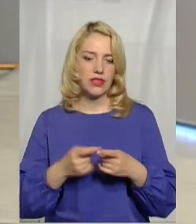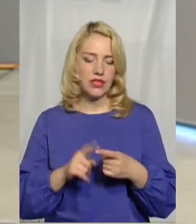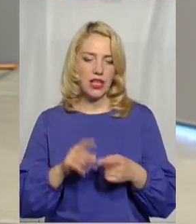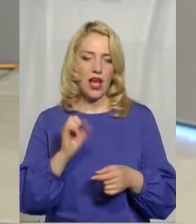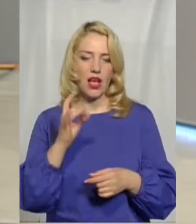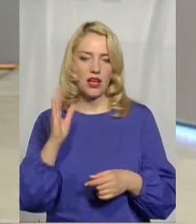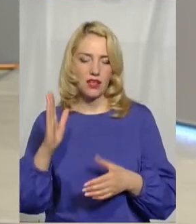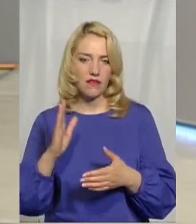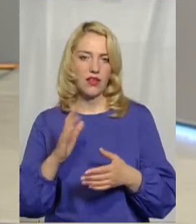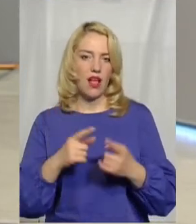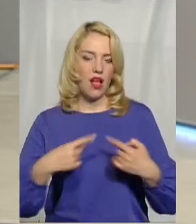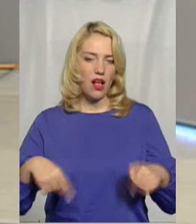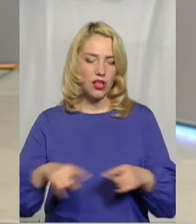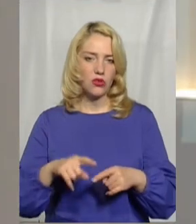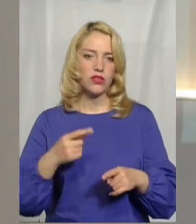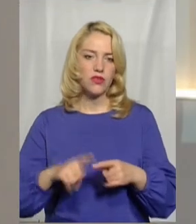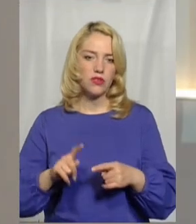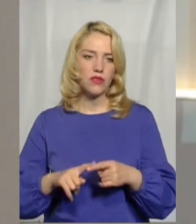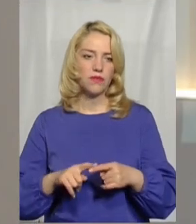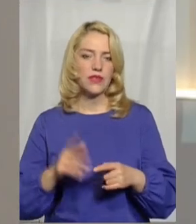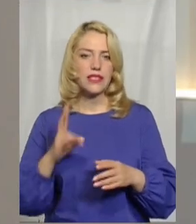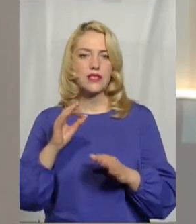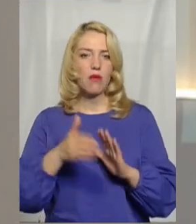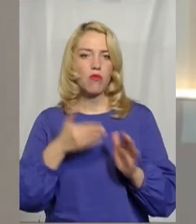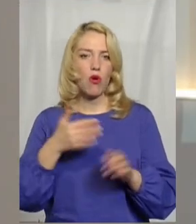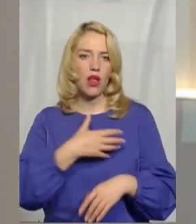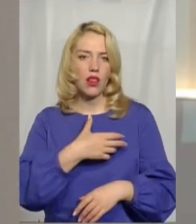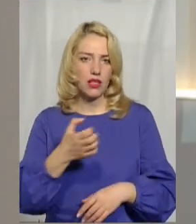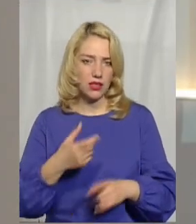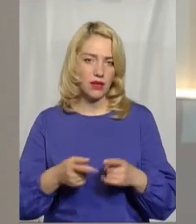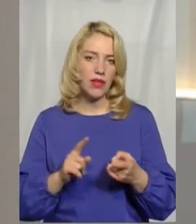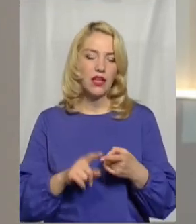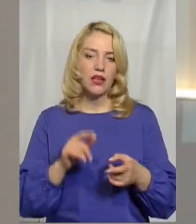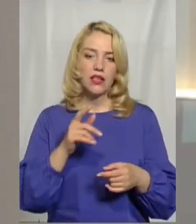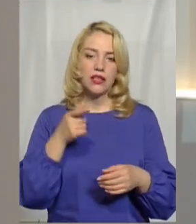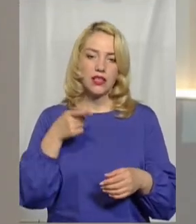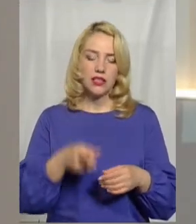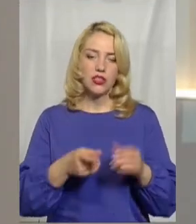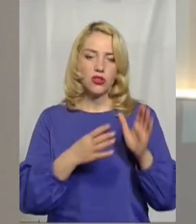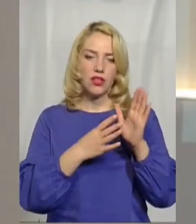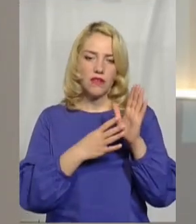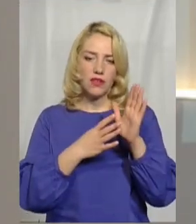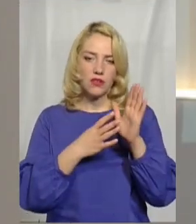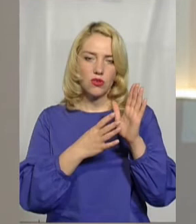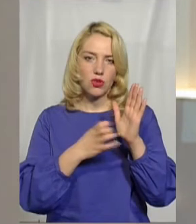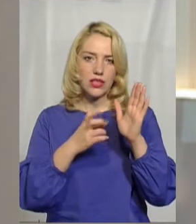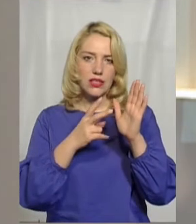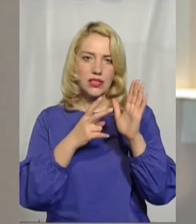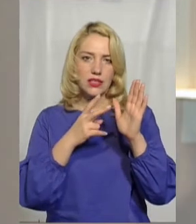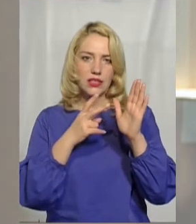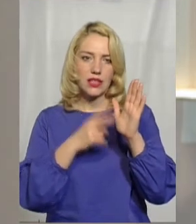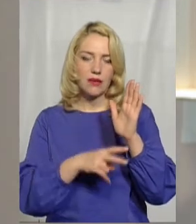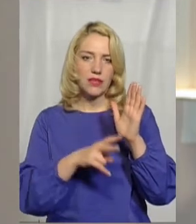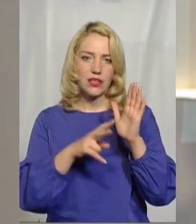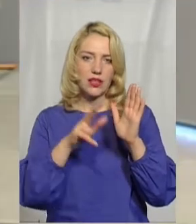за покликанням. В нас в основному документи зберігаються з часу з 1793 року, це коли